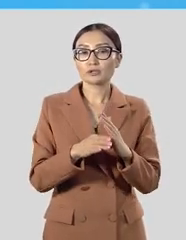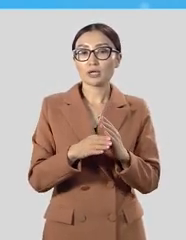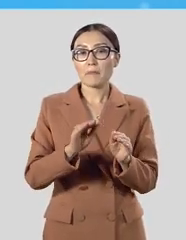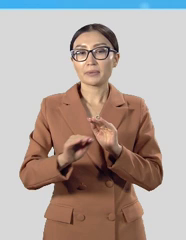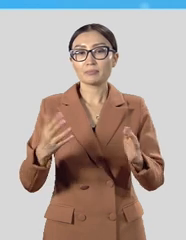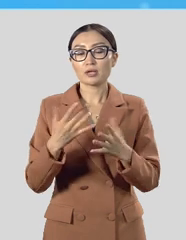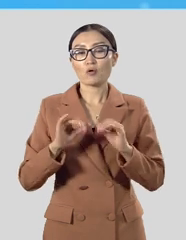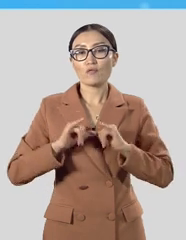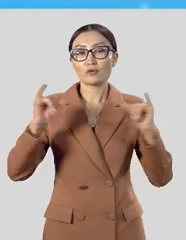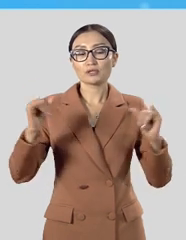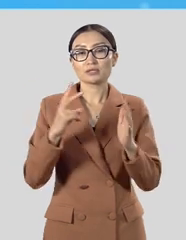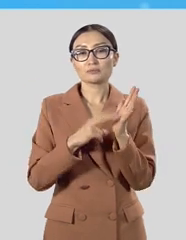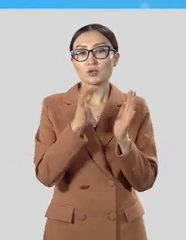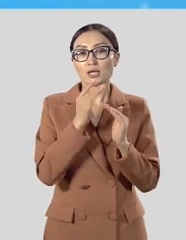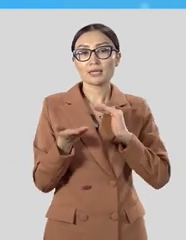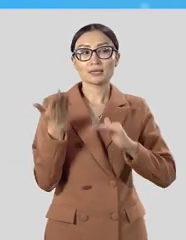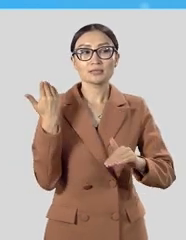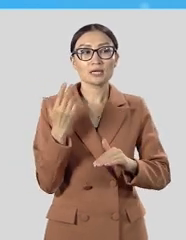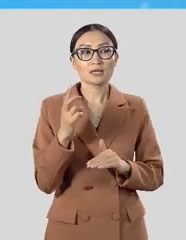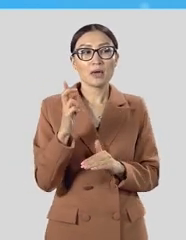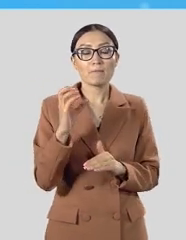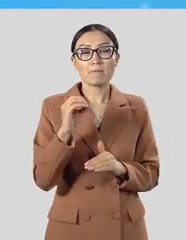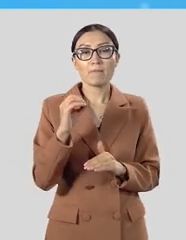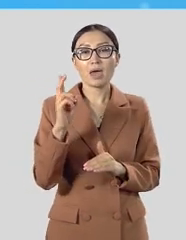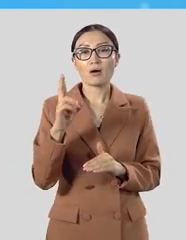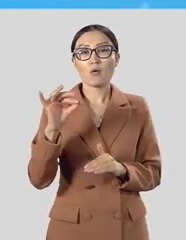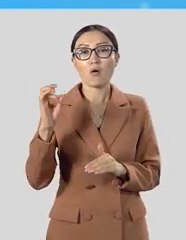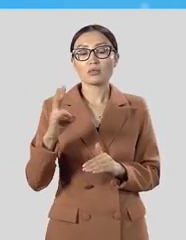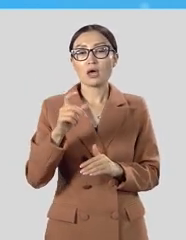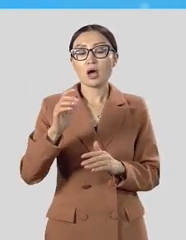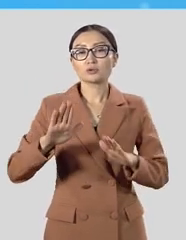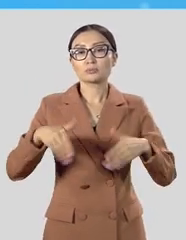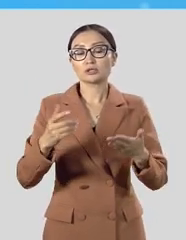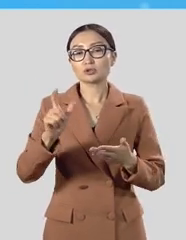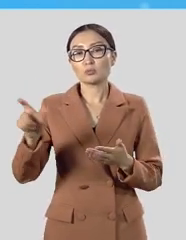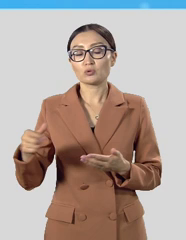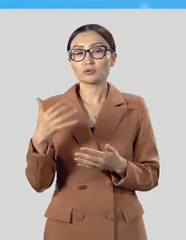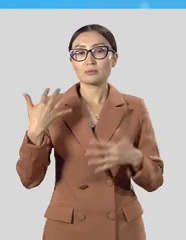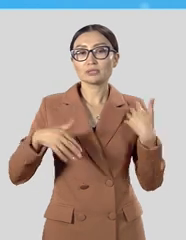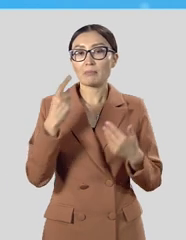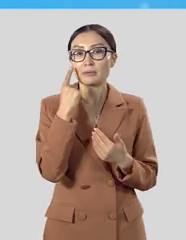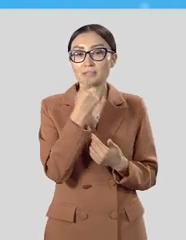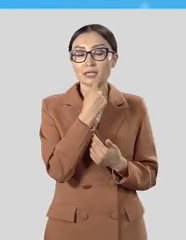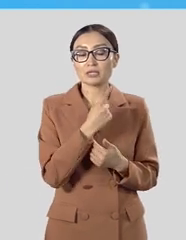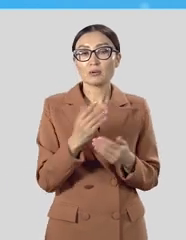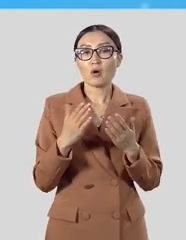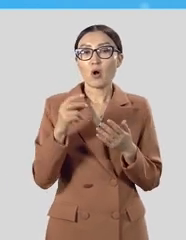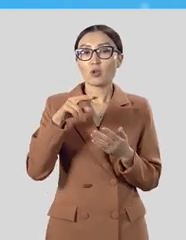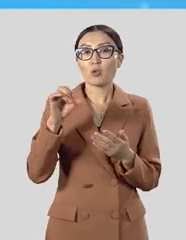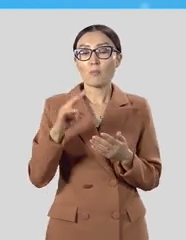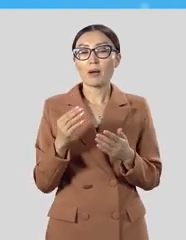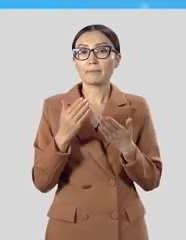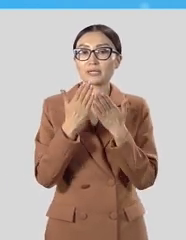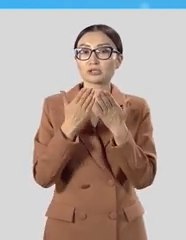Еще 700 лет назад Роджер Бекон предложил людям со слабым зрением использовать лупу при чтении. 300